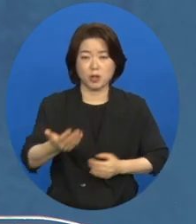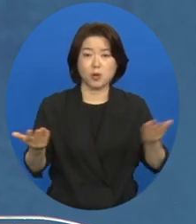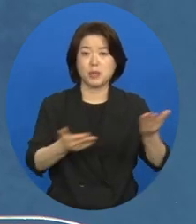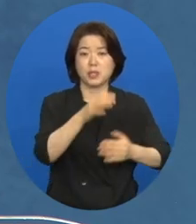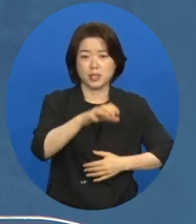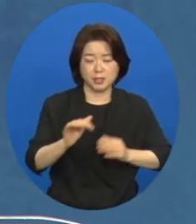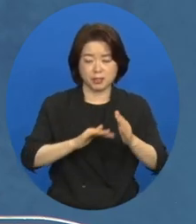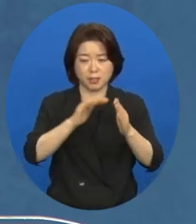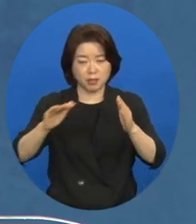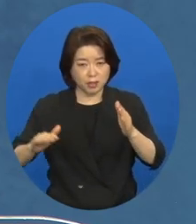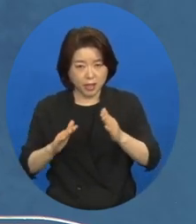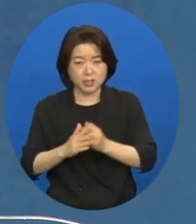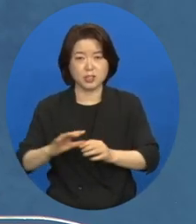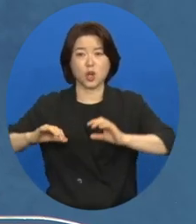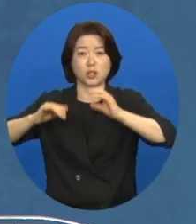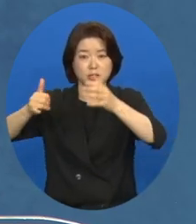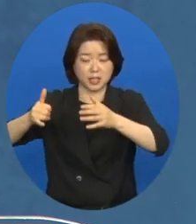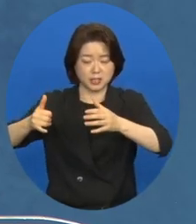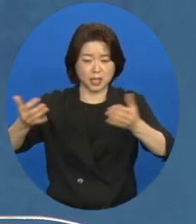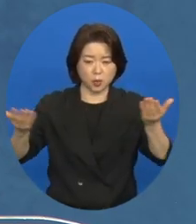세상, 삶의 현장에서